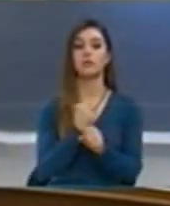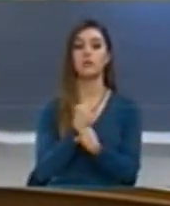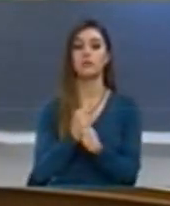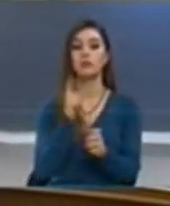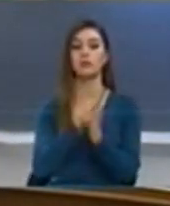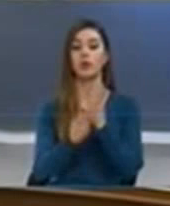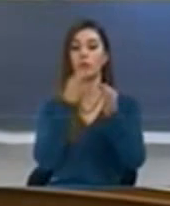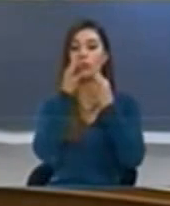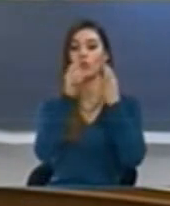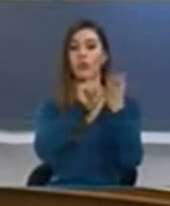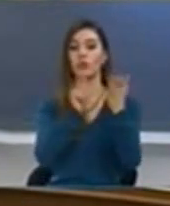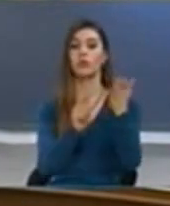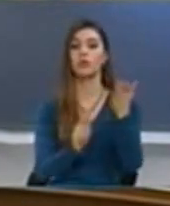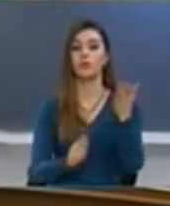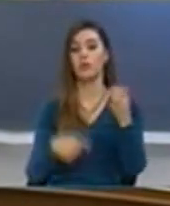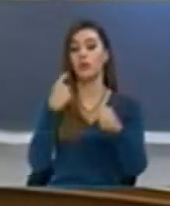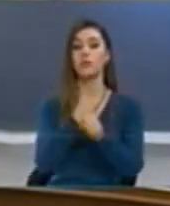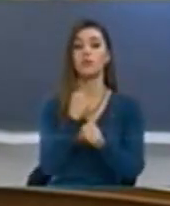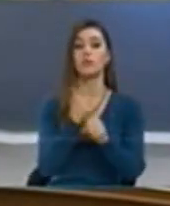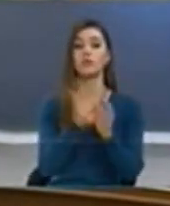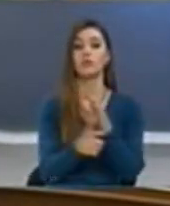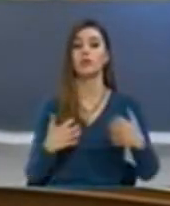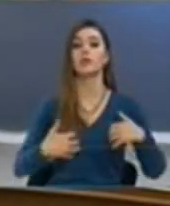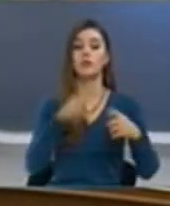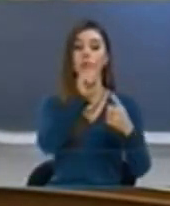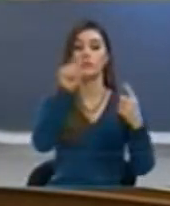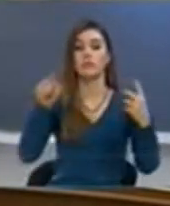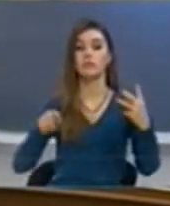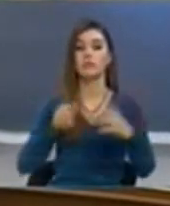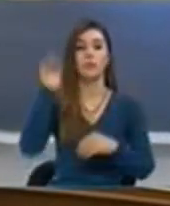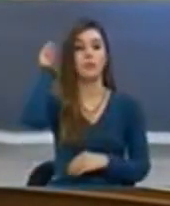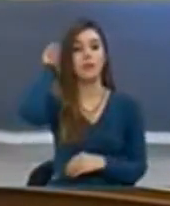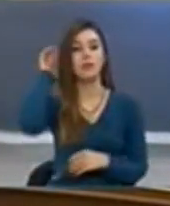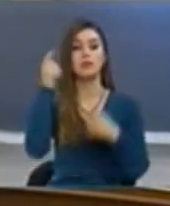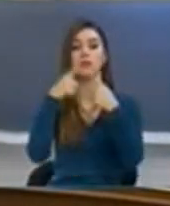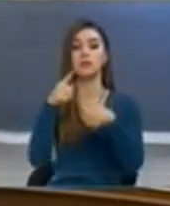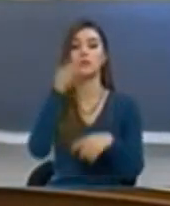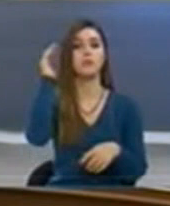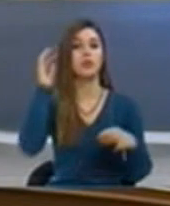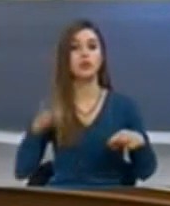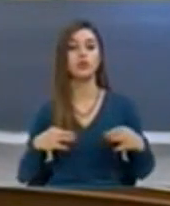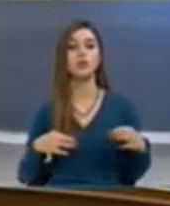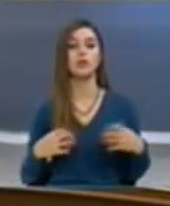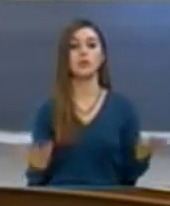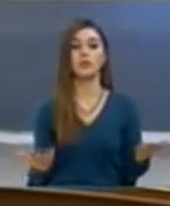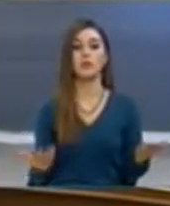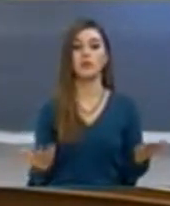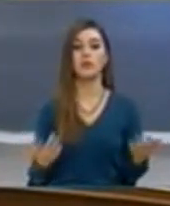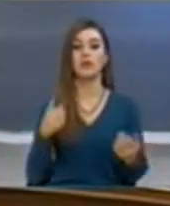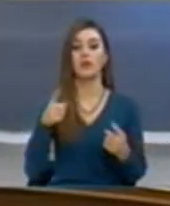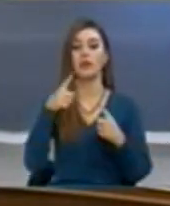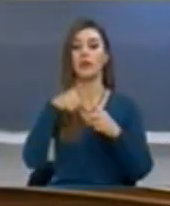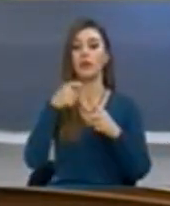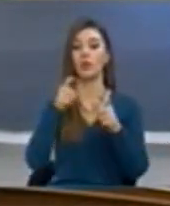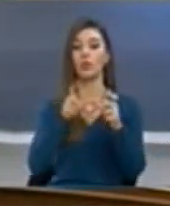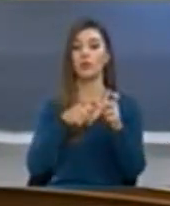të pyetësorëve. Është një punë shumë e madhe që po bëhet në disa ministri dhe agjencione tjera, Ministri i Shëndetësisë, Tros Pensional, e kështu